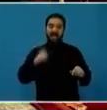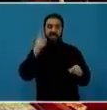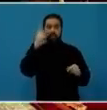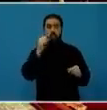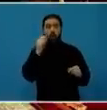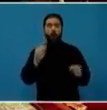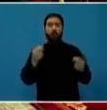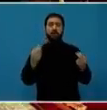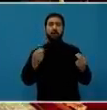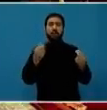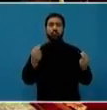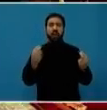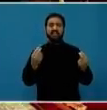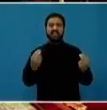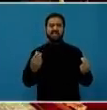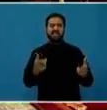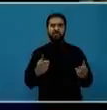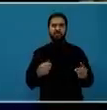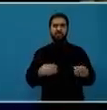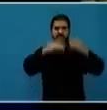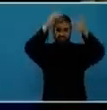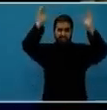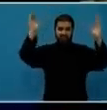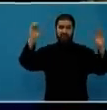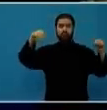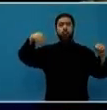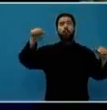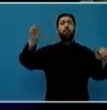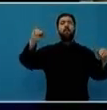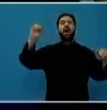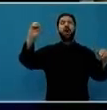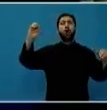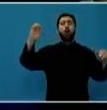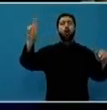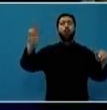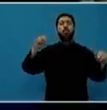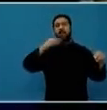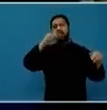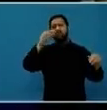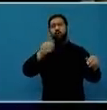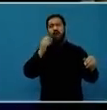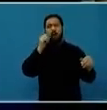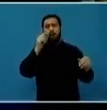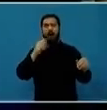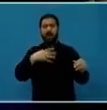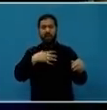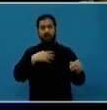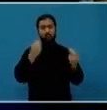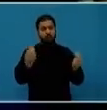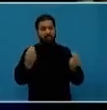Marcu Ascetul ne spune că oamenii îmbunătățiți pot primi necazuri de la